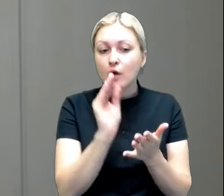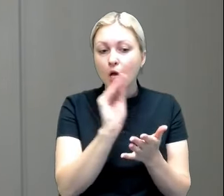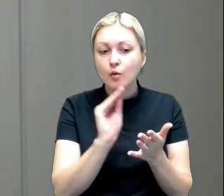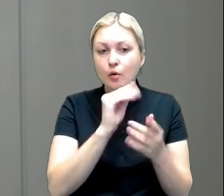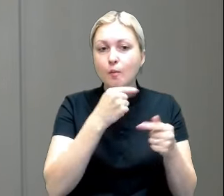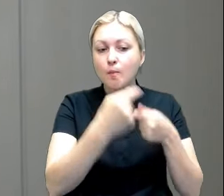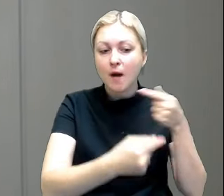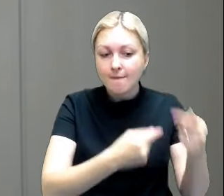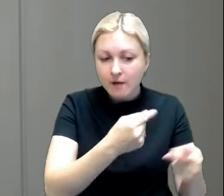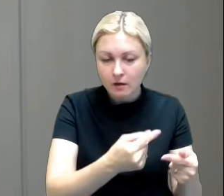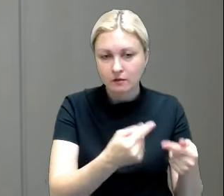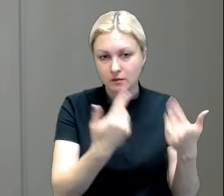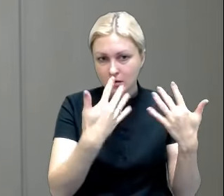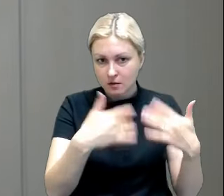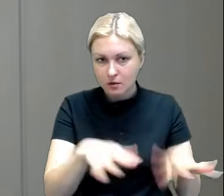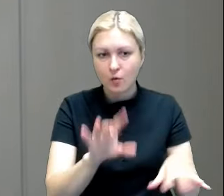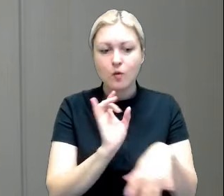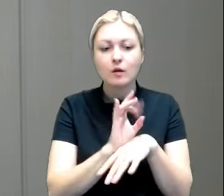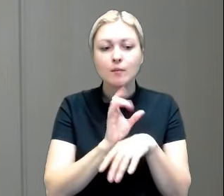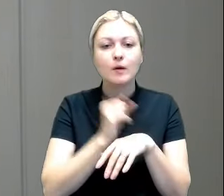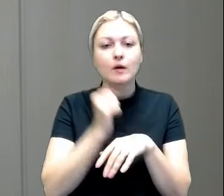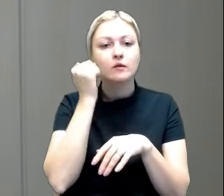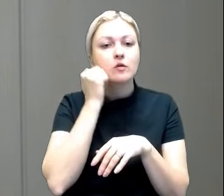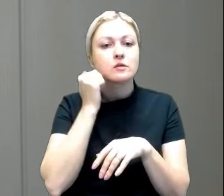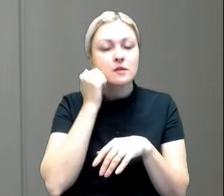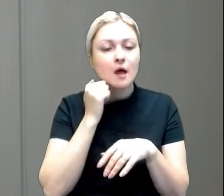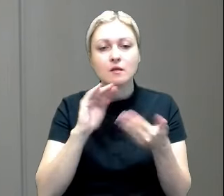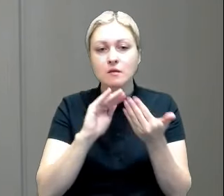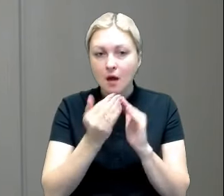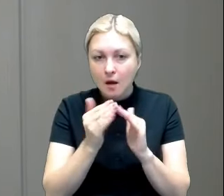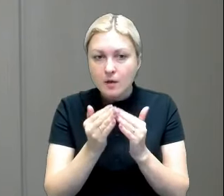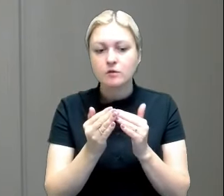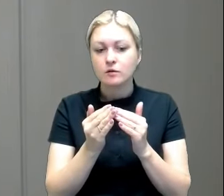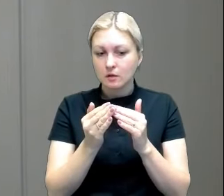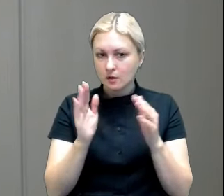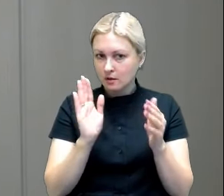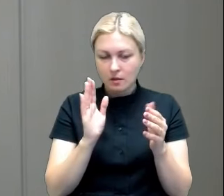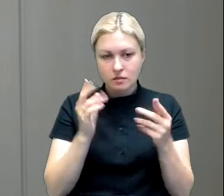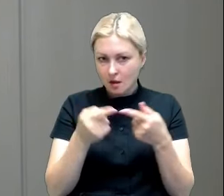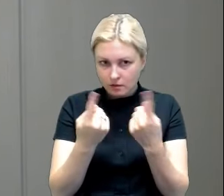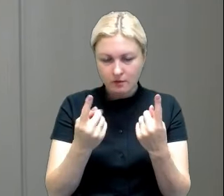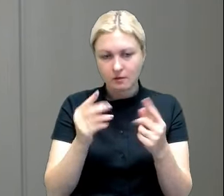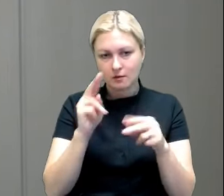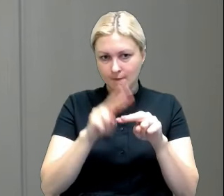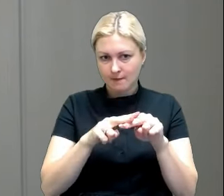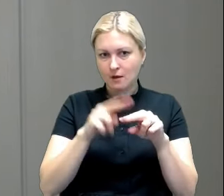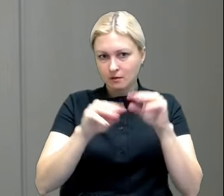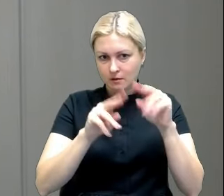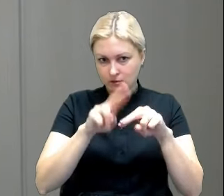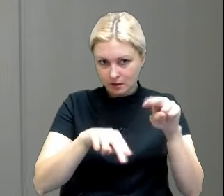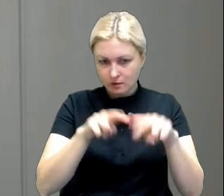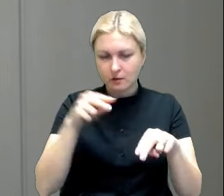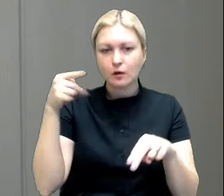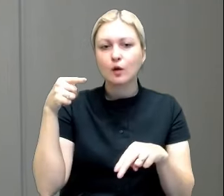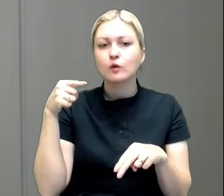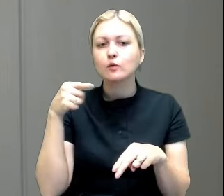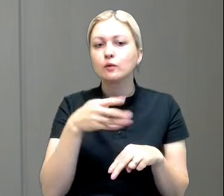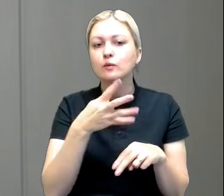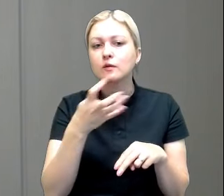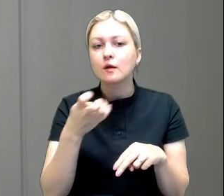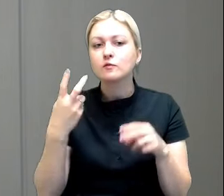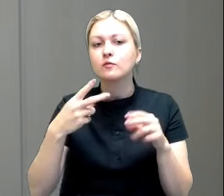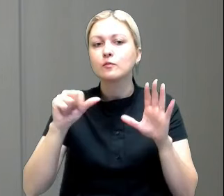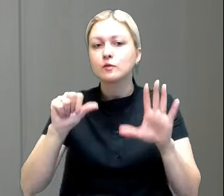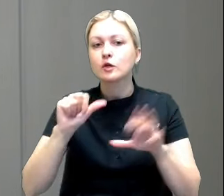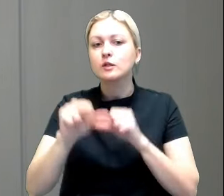įtaką išlikusiai klaipėdos senamiesčio be greitimybių urbanistikai 1626 met tvirtovės plėtrai buvo atiduota